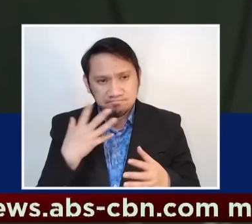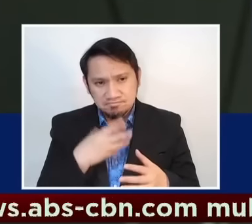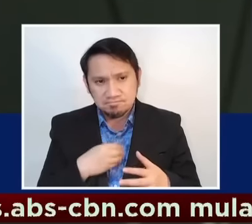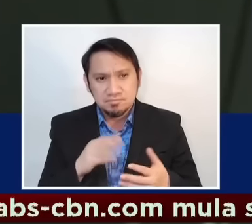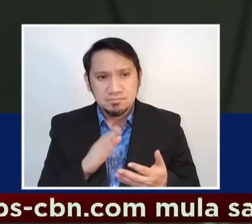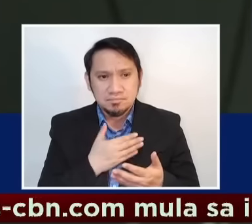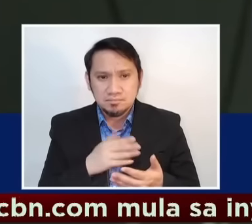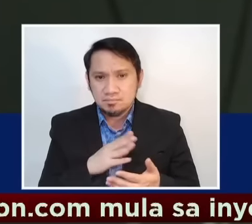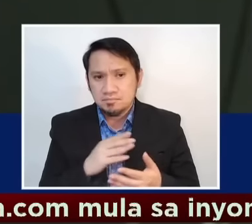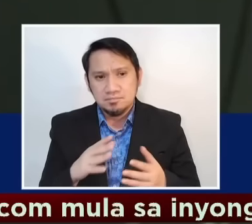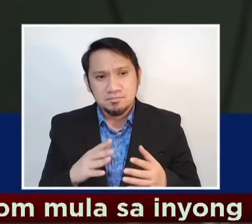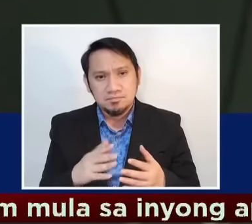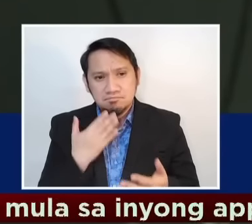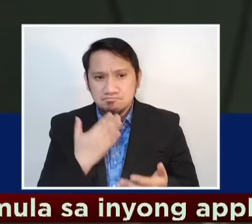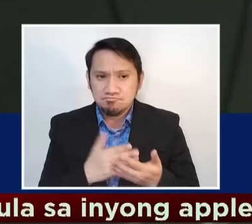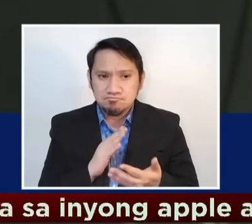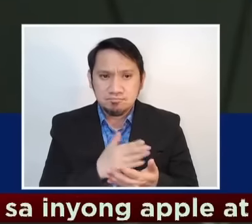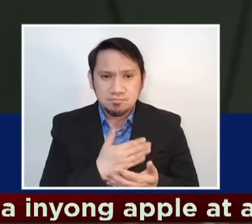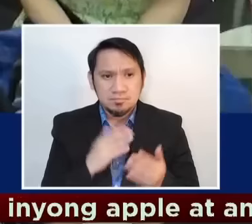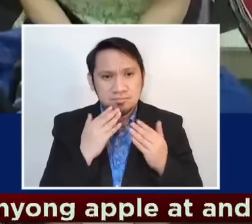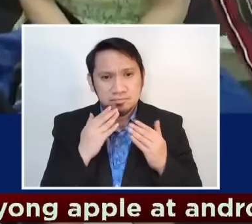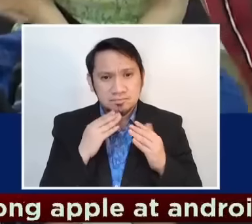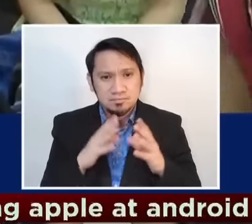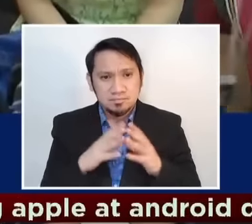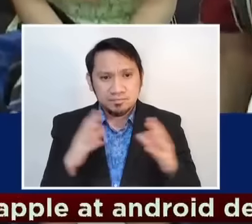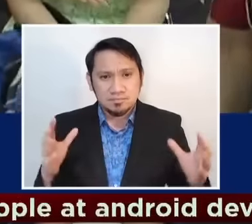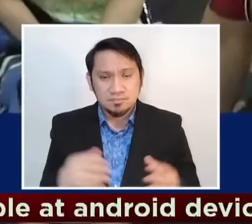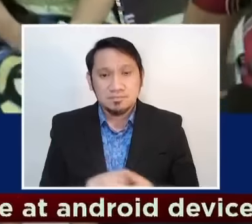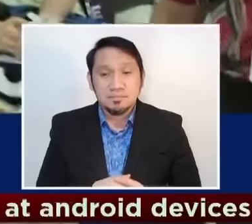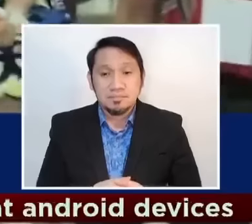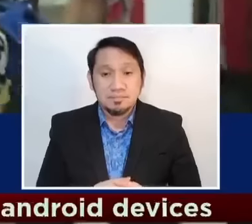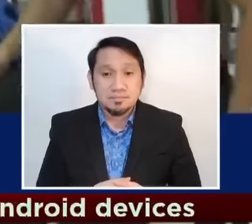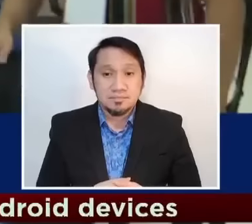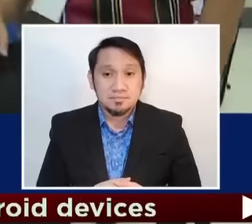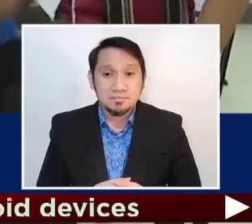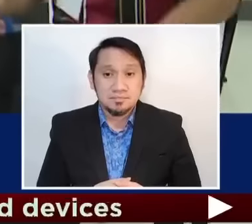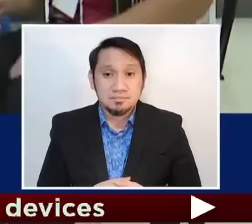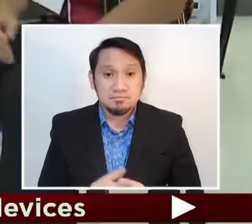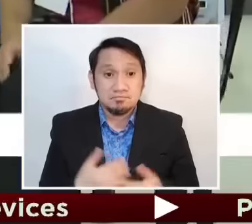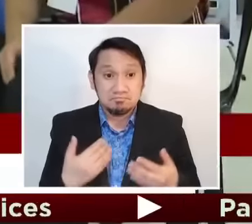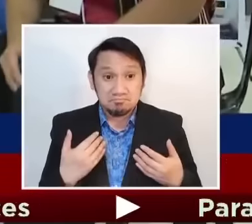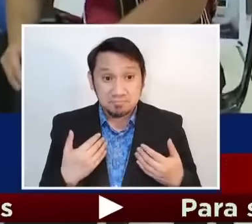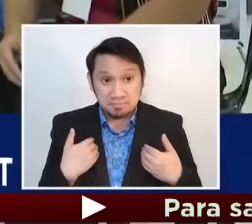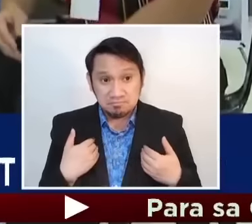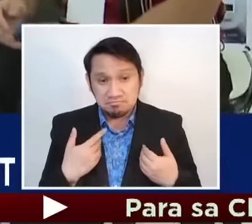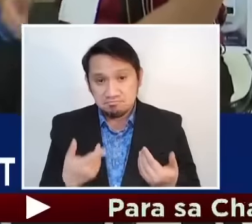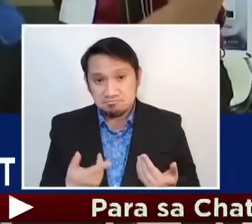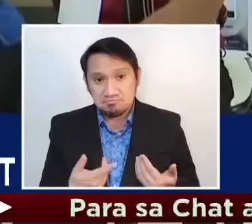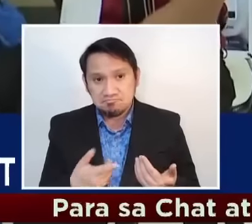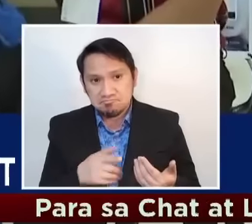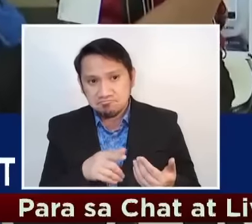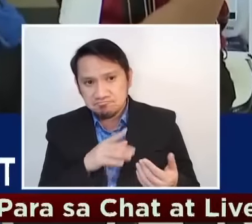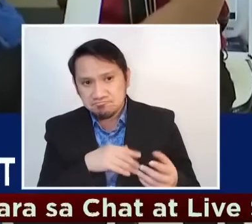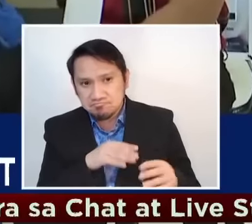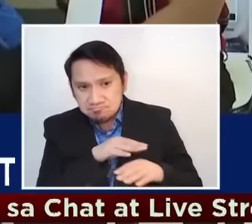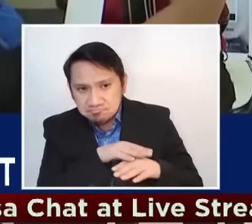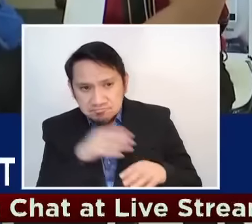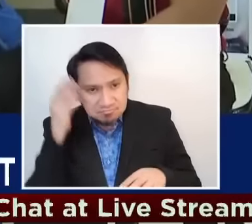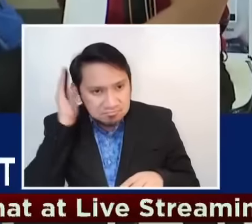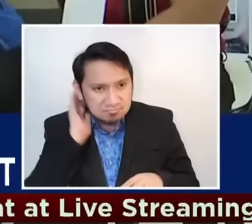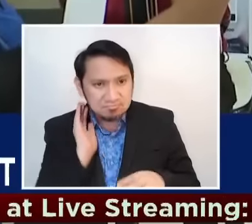songs. So, thank you very much. Siyempre, hindi namin pinalampas na magpaturo ng dance moves.